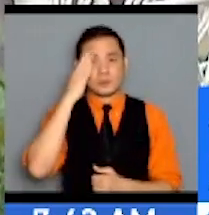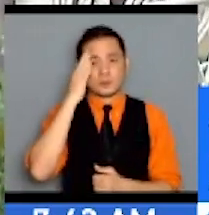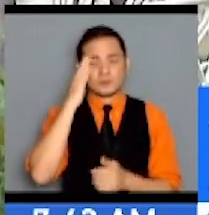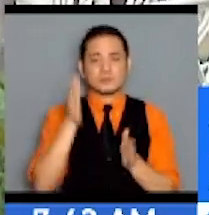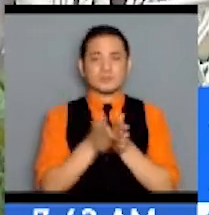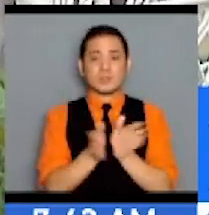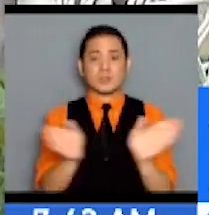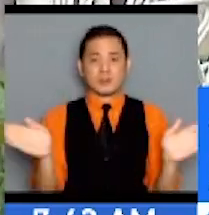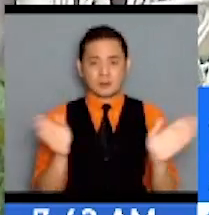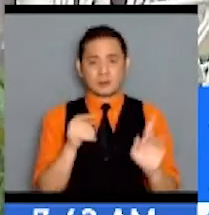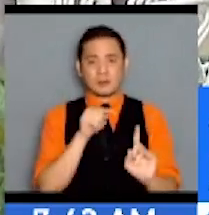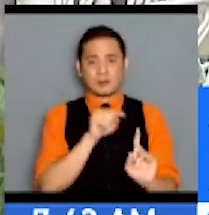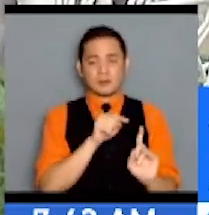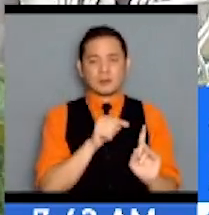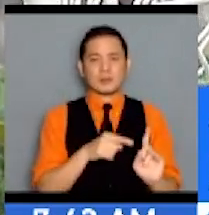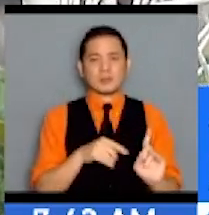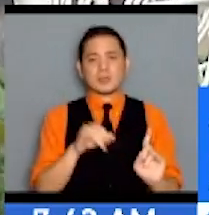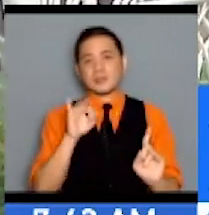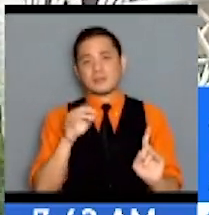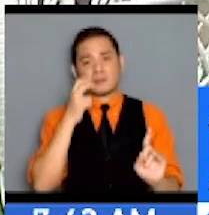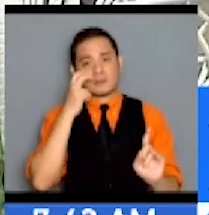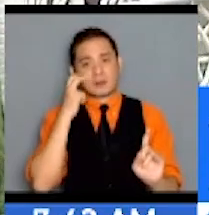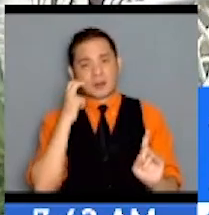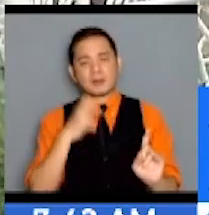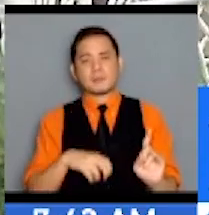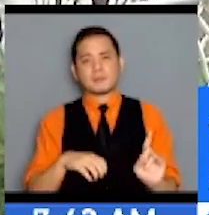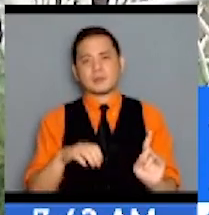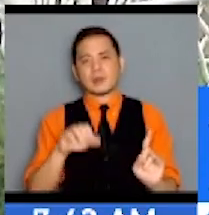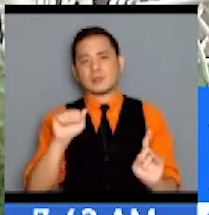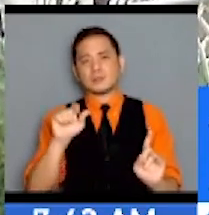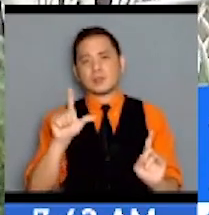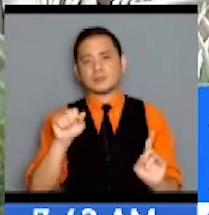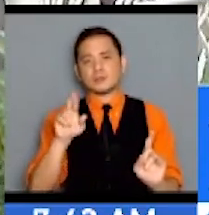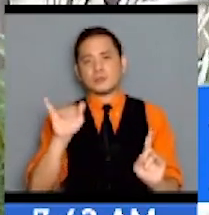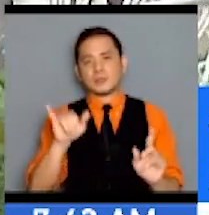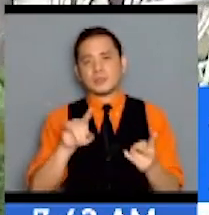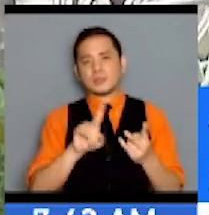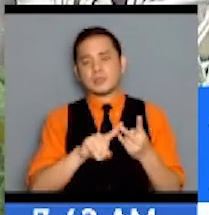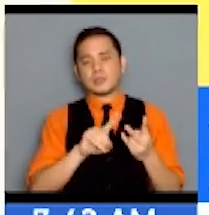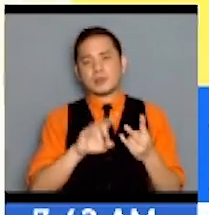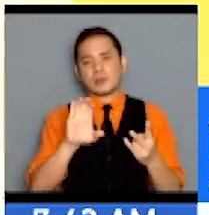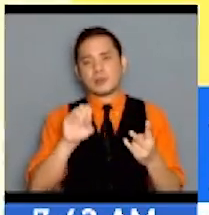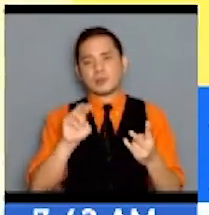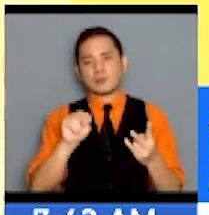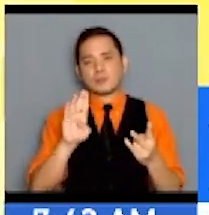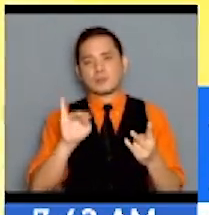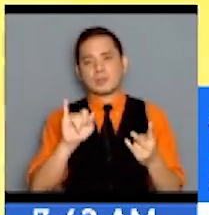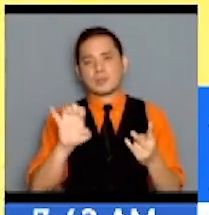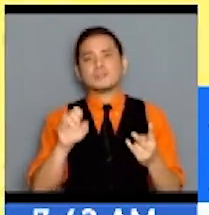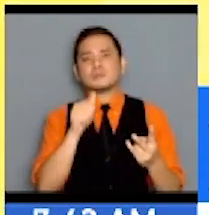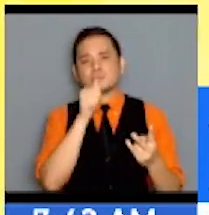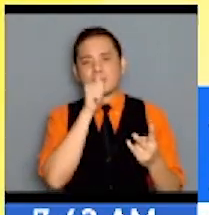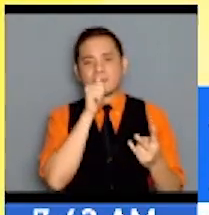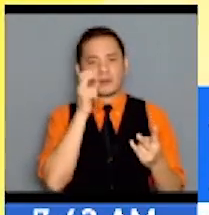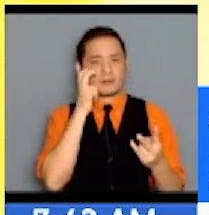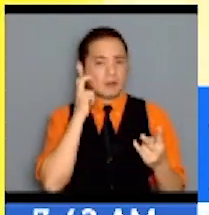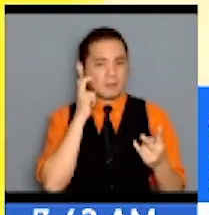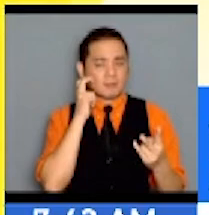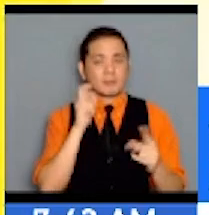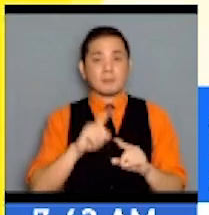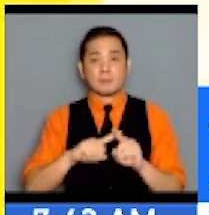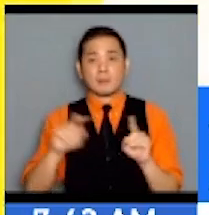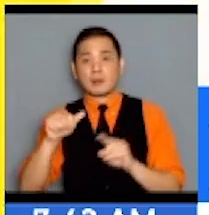krimen tulad ng adultery at concubinage ay tinatawag nating private crimes. Uh-huh. Unlike sa ibang mga crimes in the revised penal code